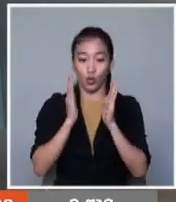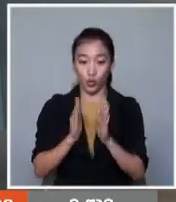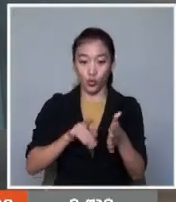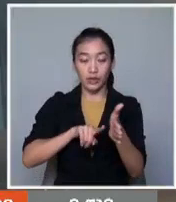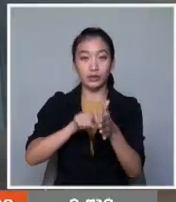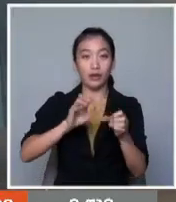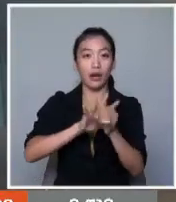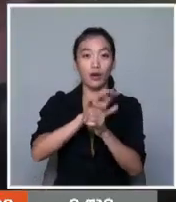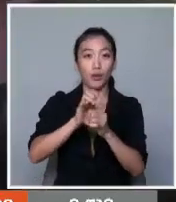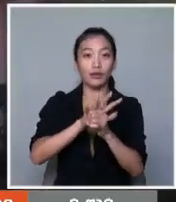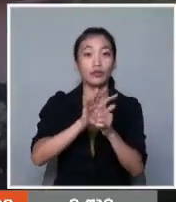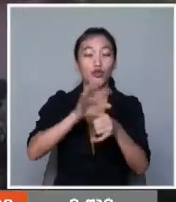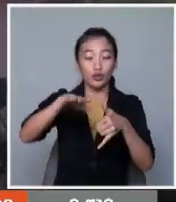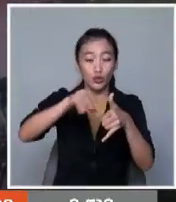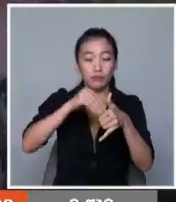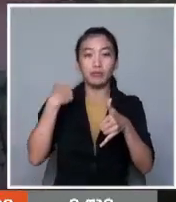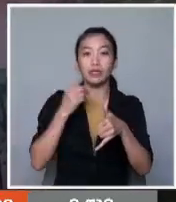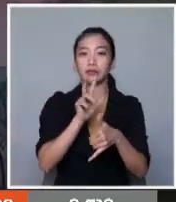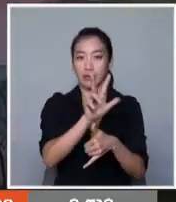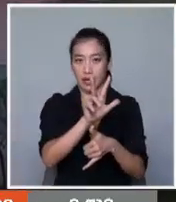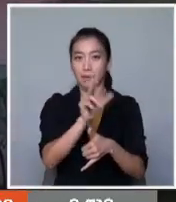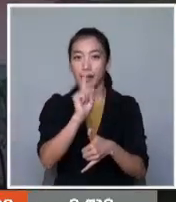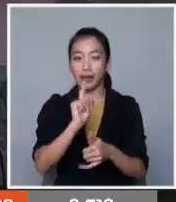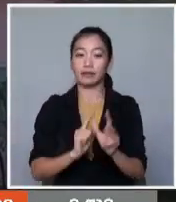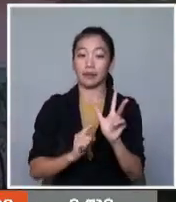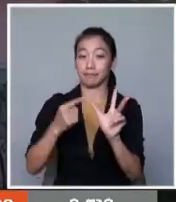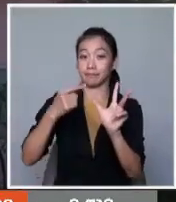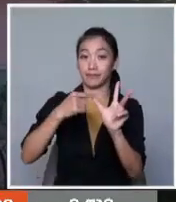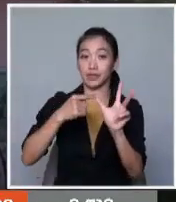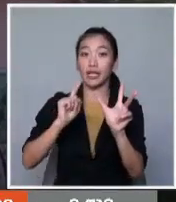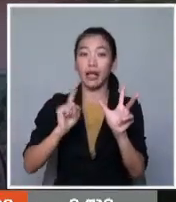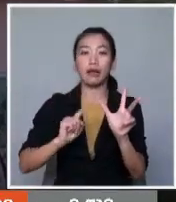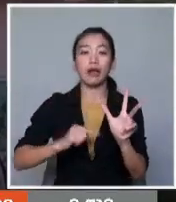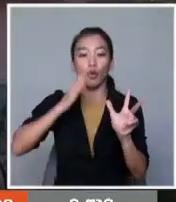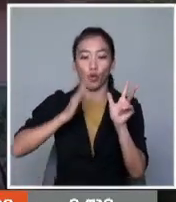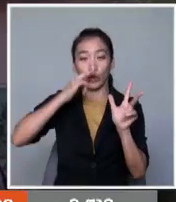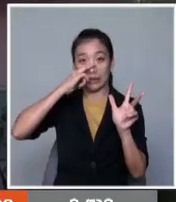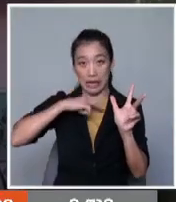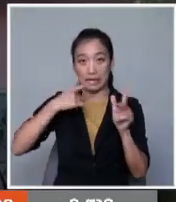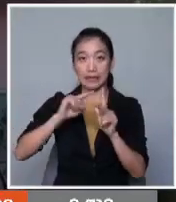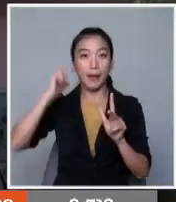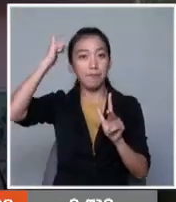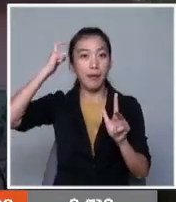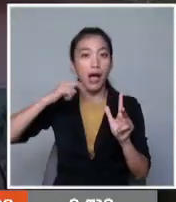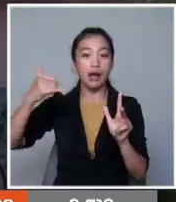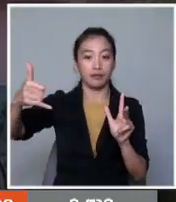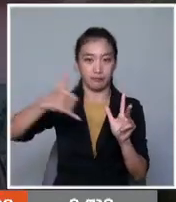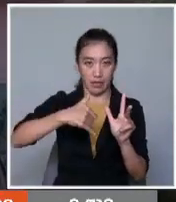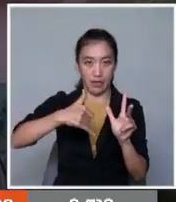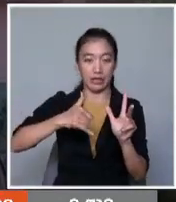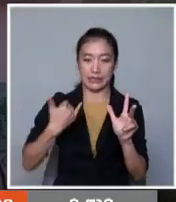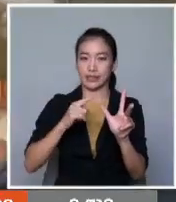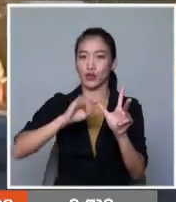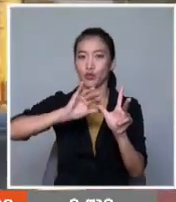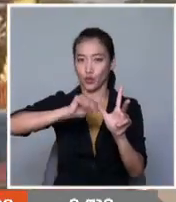3คนด้วยกันรายแรกคือคนไทยที่ถ้ามาจากจังหวัดเมียวดีอาการดีขึ้นแล้วแต่ต้องรอการตรวจซ้ำอยู่